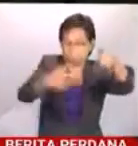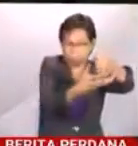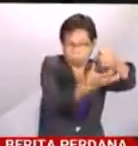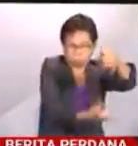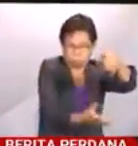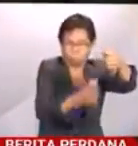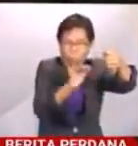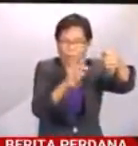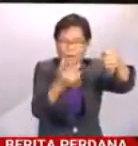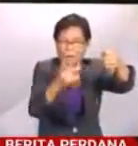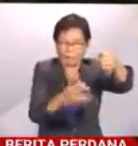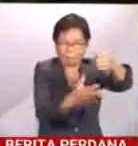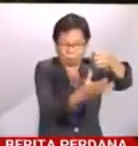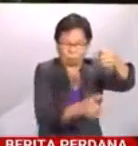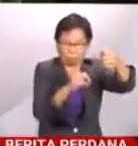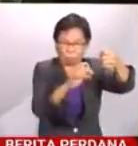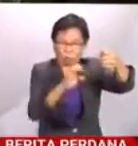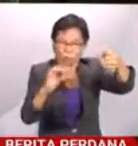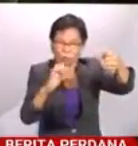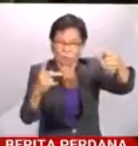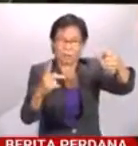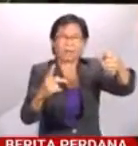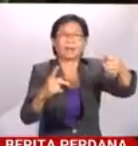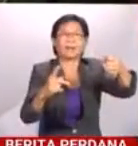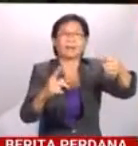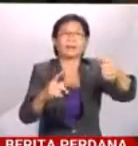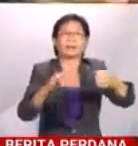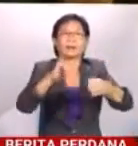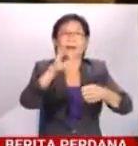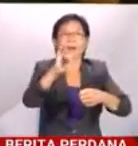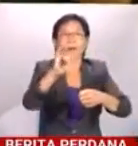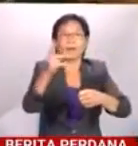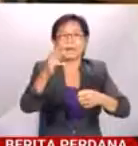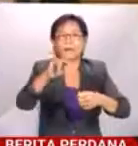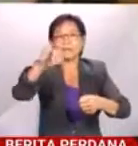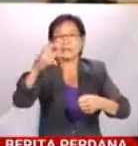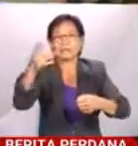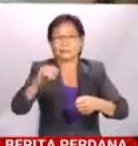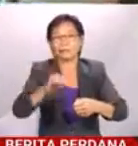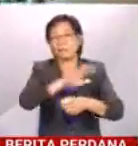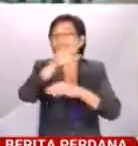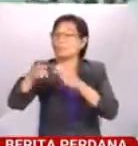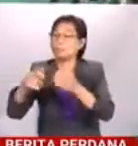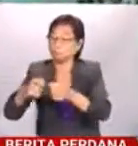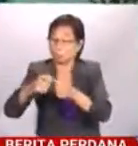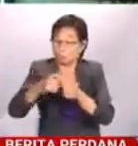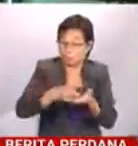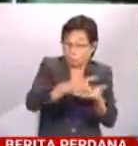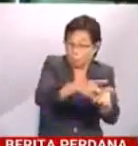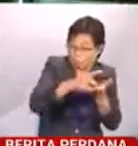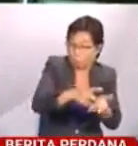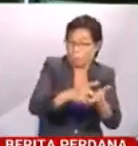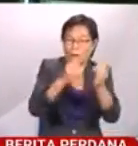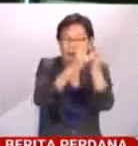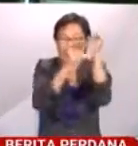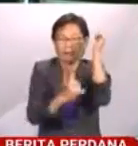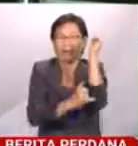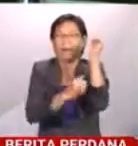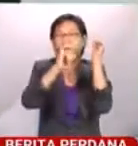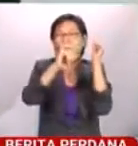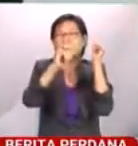diperuntukkan YKN untuk kegunaan tabung prihatin YKN-JKM. Sebarang sumbangan boleh dibuat menerusi akaun Yayasan